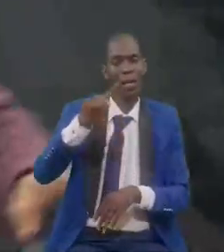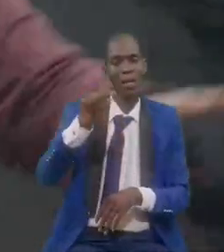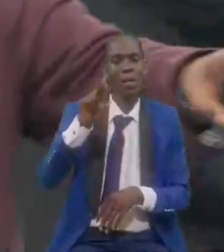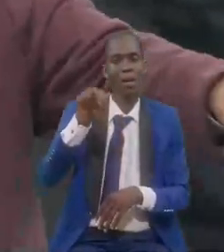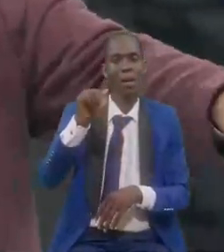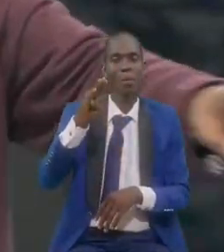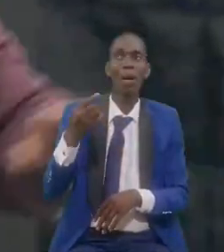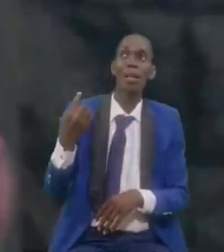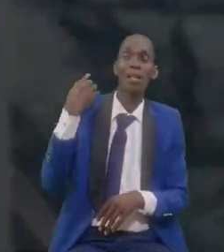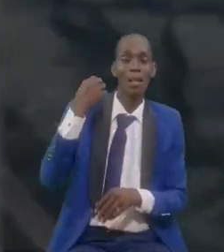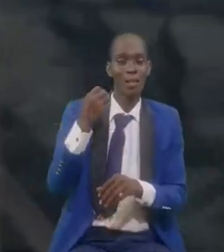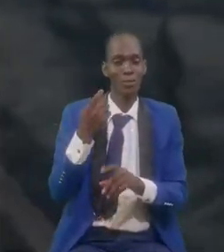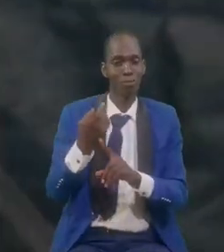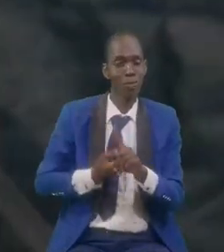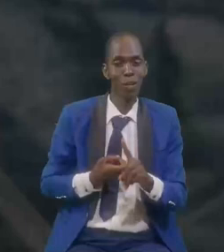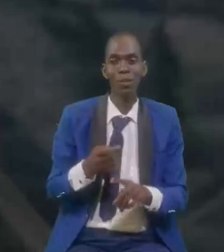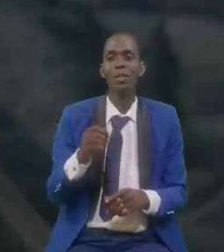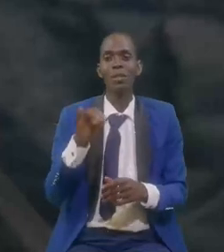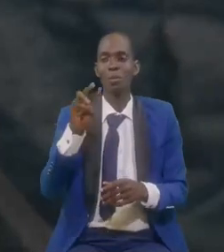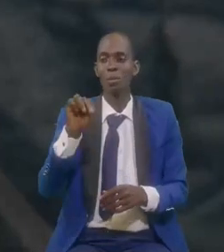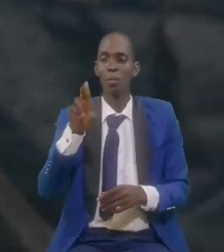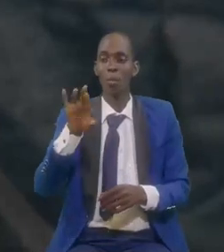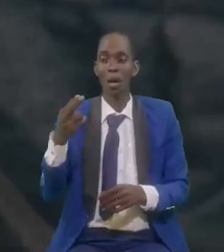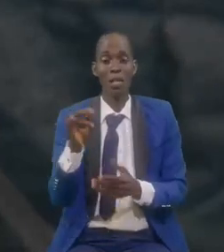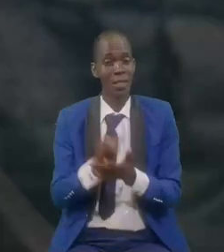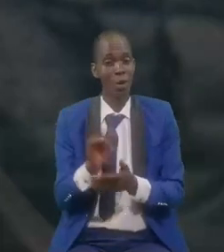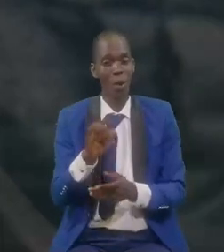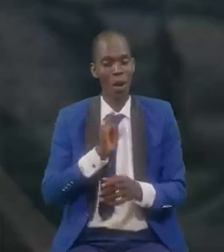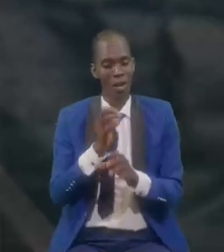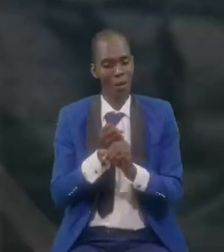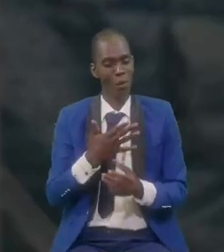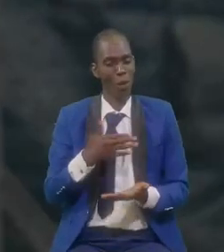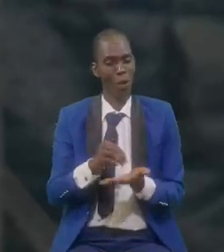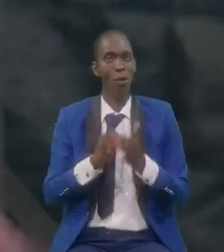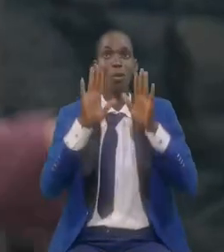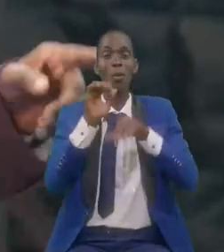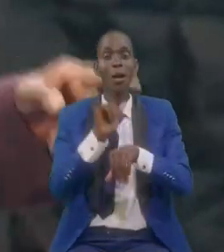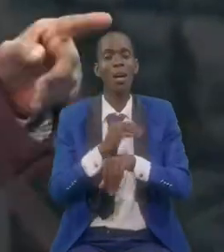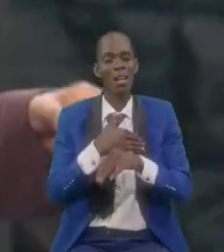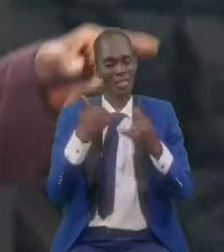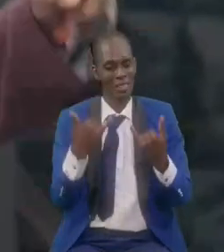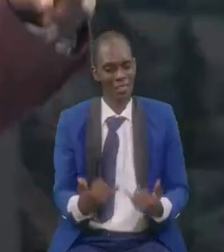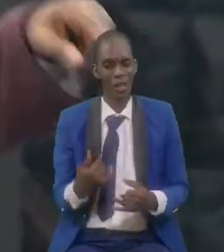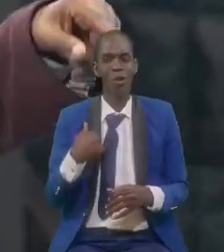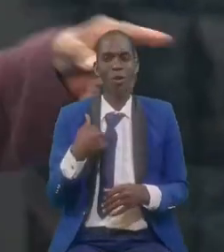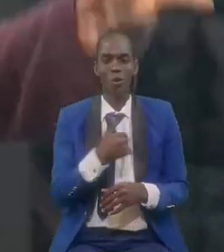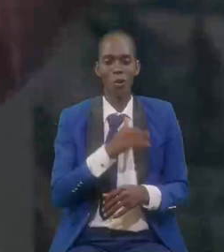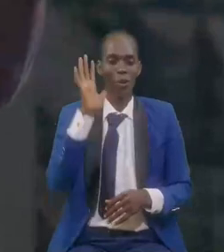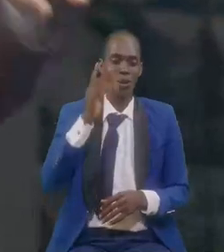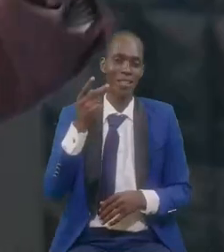Oh, mars 2024. Oh, c'est là où j'ai reçu mon miracle. Et maintenant, nous allons dire